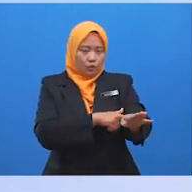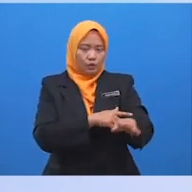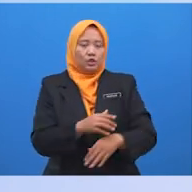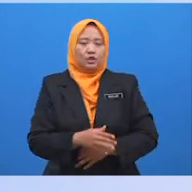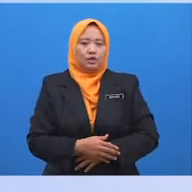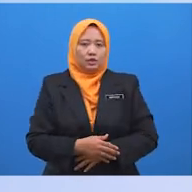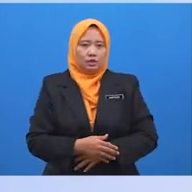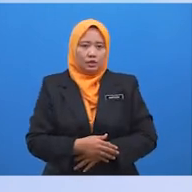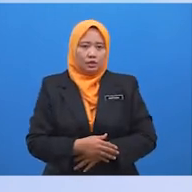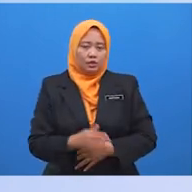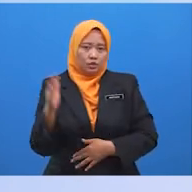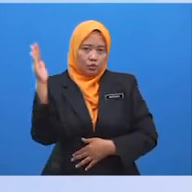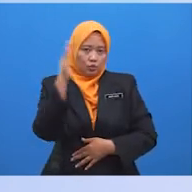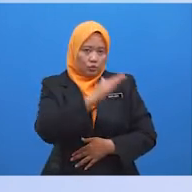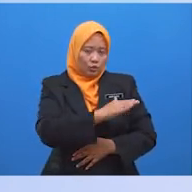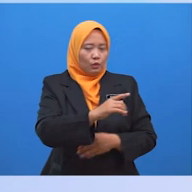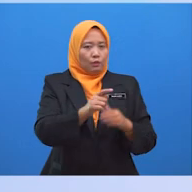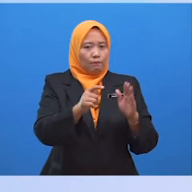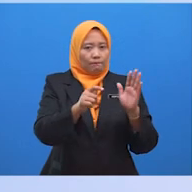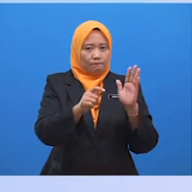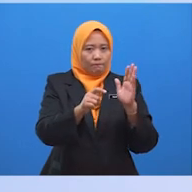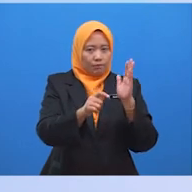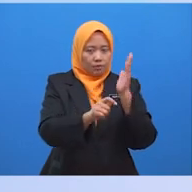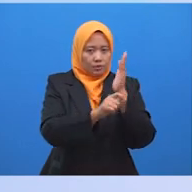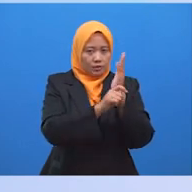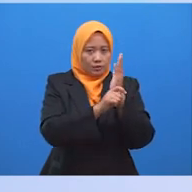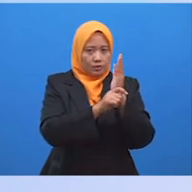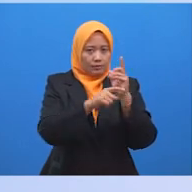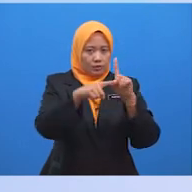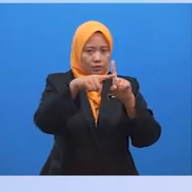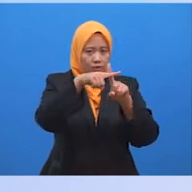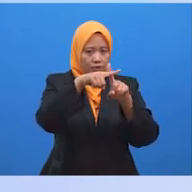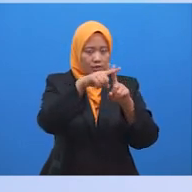Merujuk kepada garisan AB dan garisan MN.